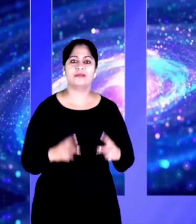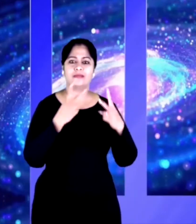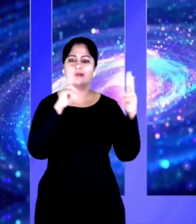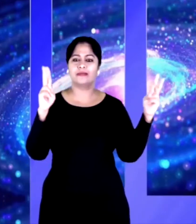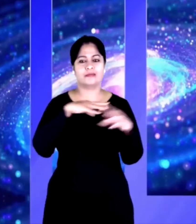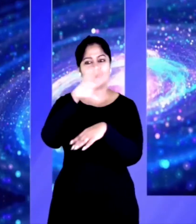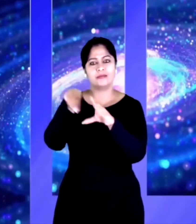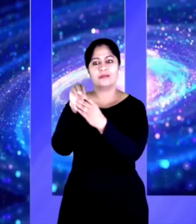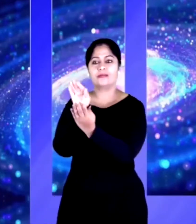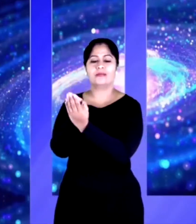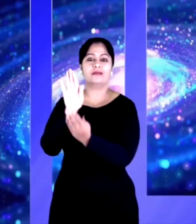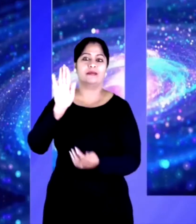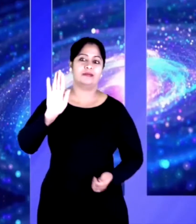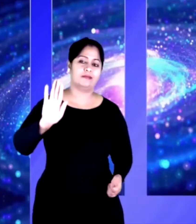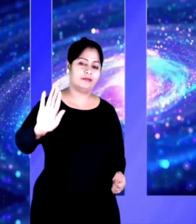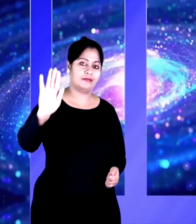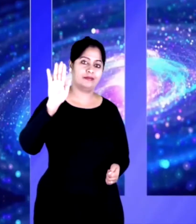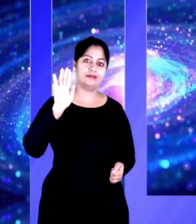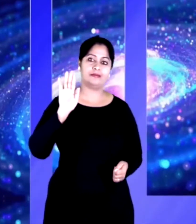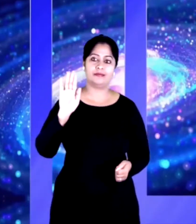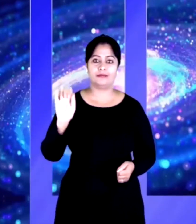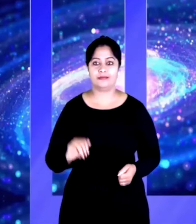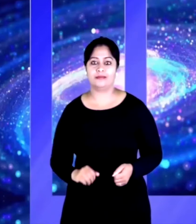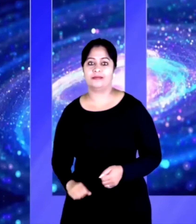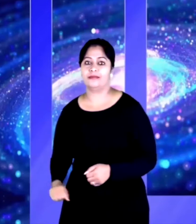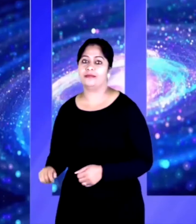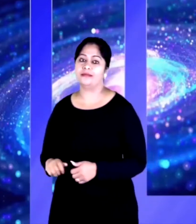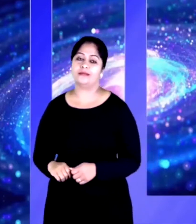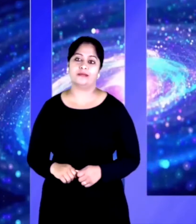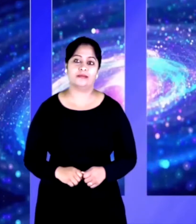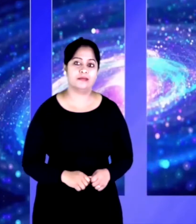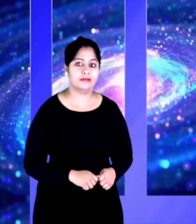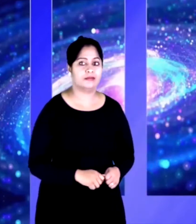नामतिल्ल यल्ला मुण्य